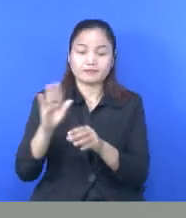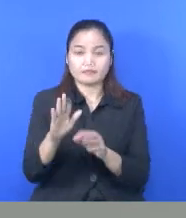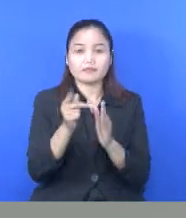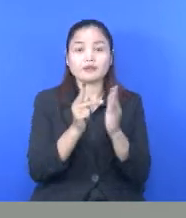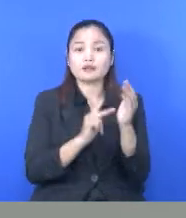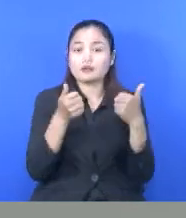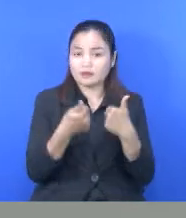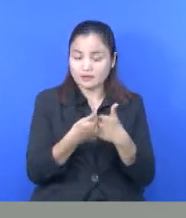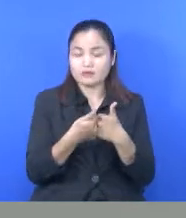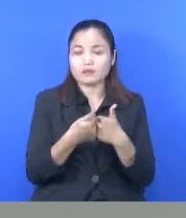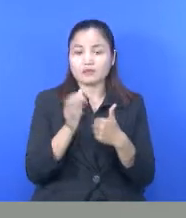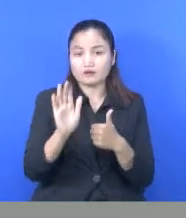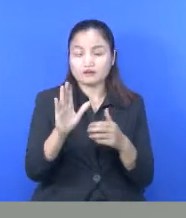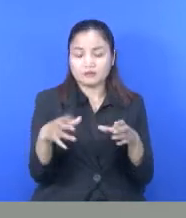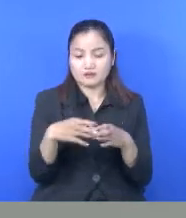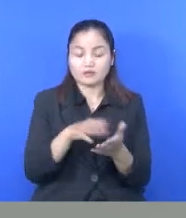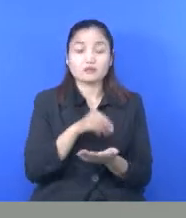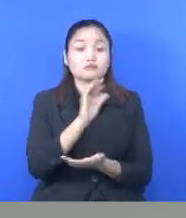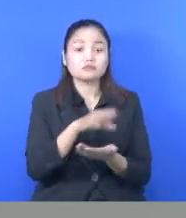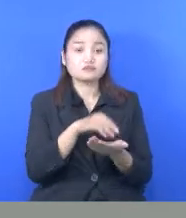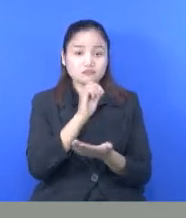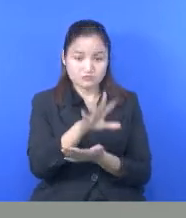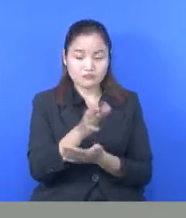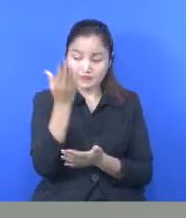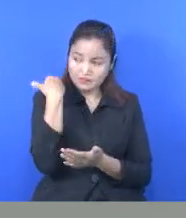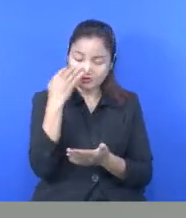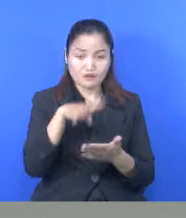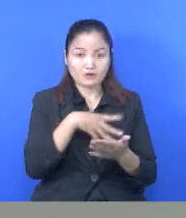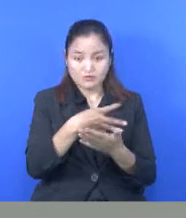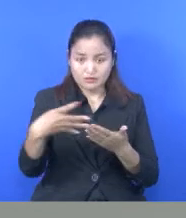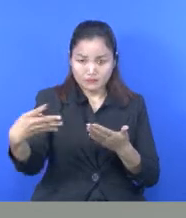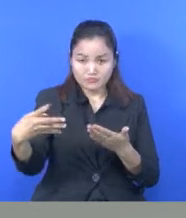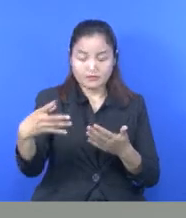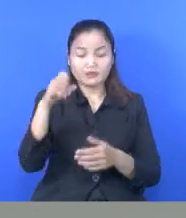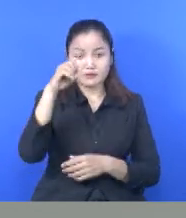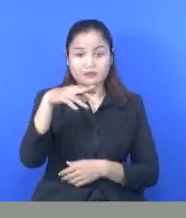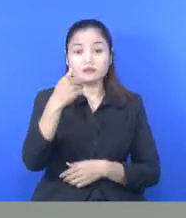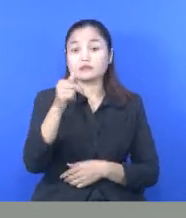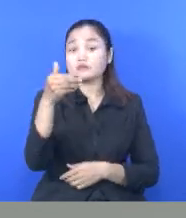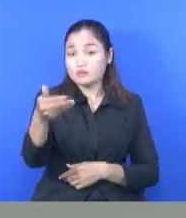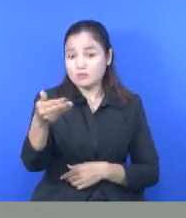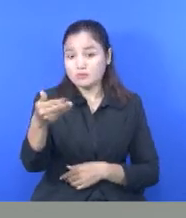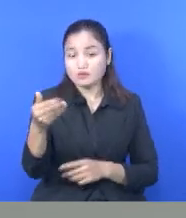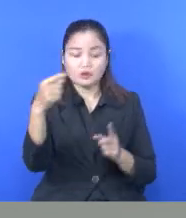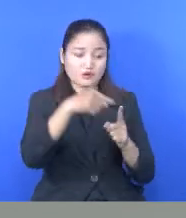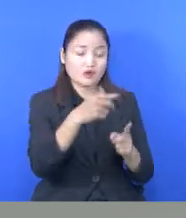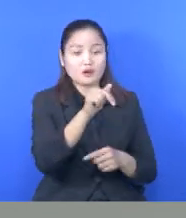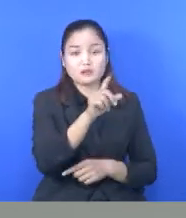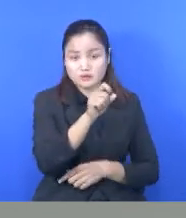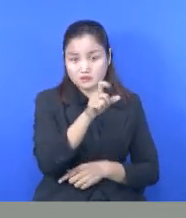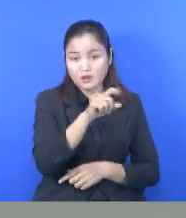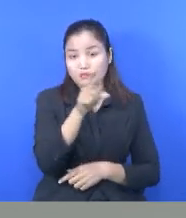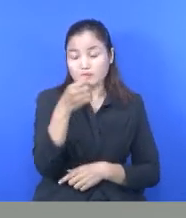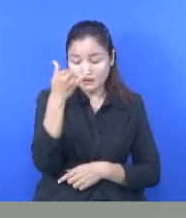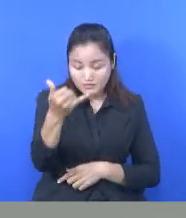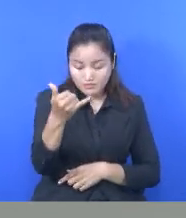nặng kamatika cân đá cân nặng bạc bạch chư chân campuchia đại ban krong thôi lang chạm cư bị thay ti bầm bốn đặt ngay ti đọc hai cả cân đá